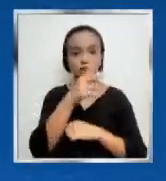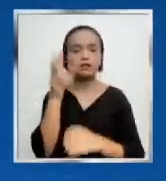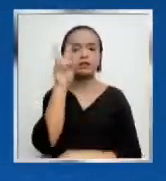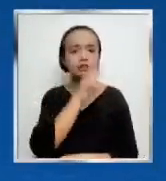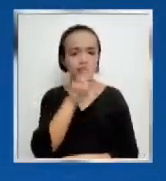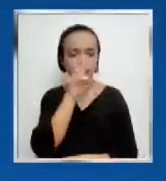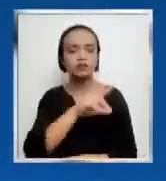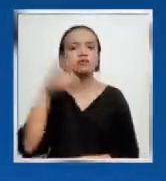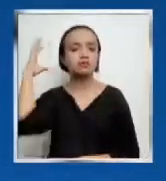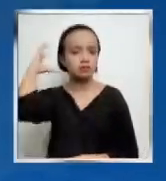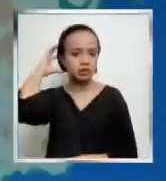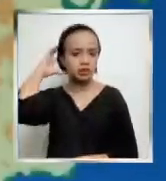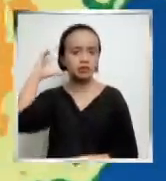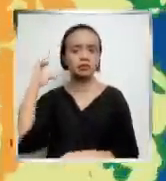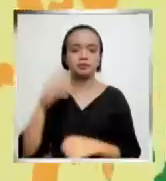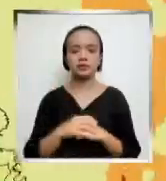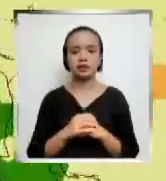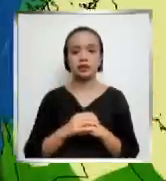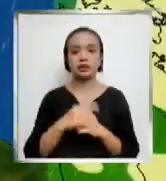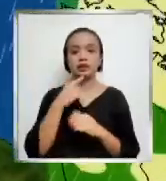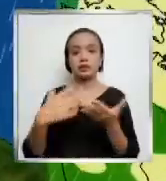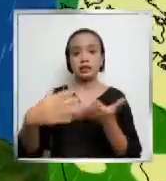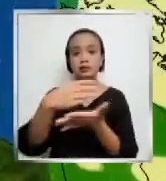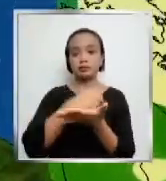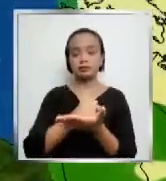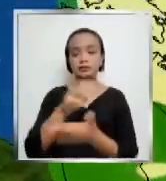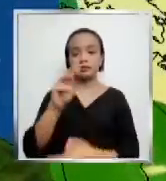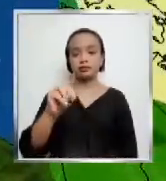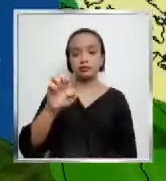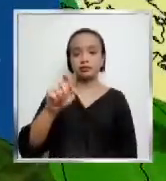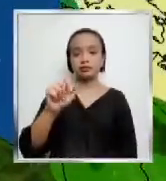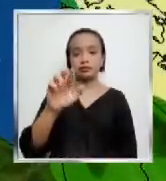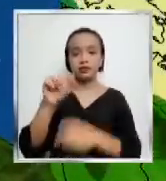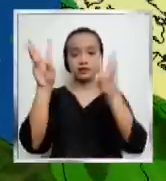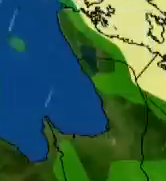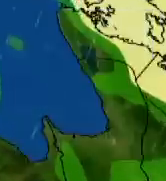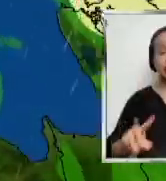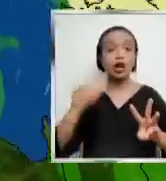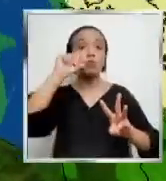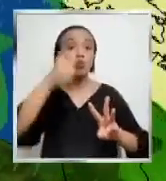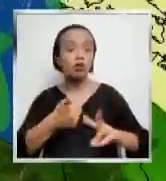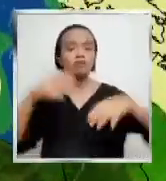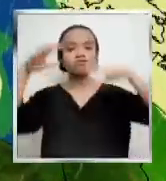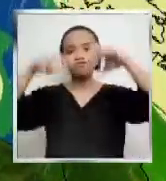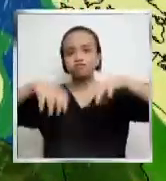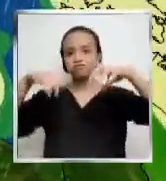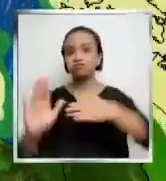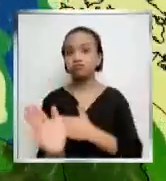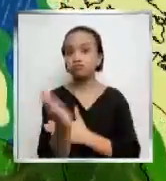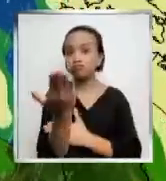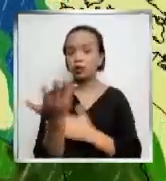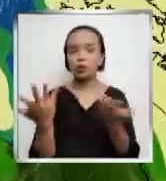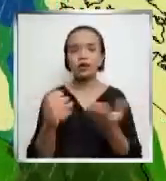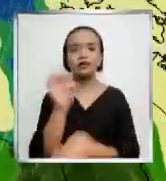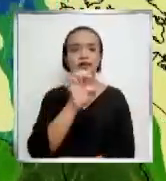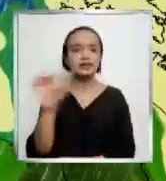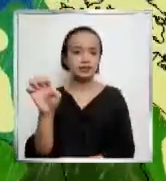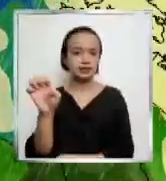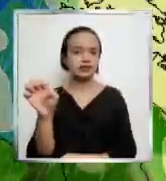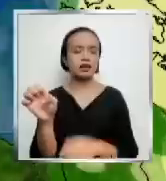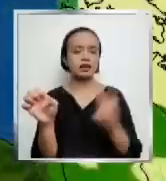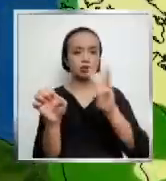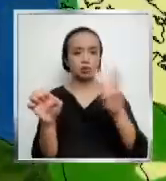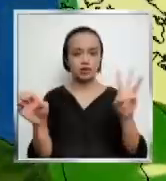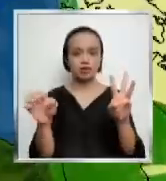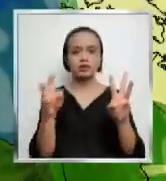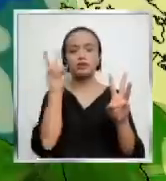Mindanao. Base naman sa datos ng Metro Weather, magiging maulan bukas ng umaga sa eastern at western portions ng